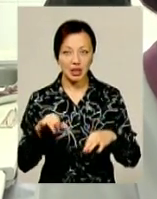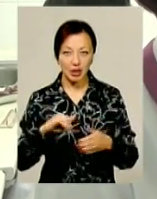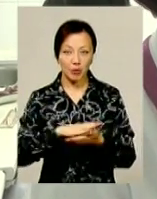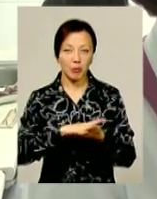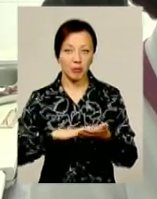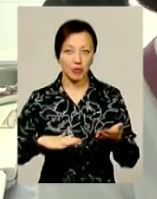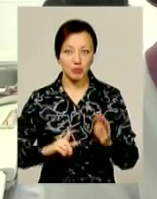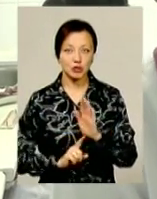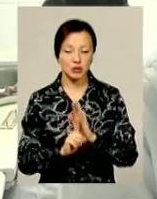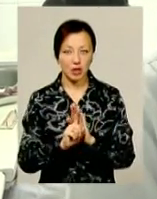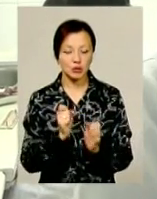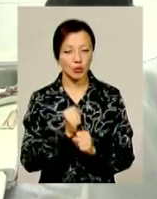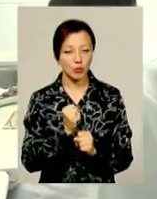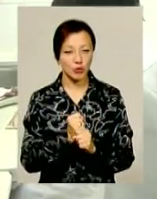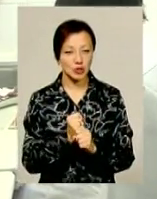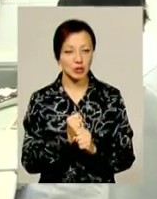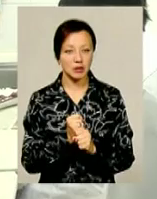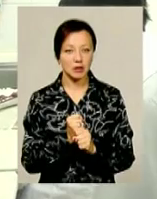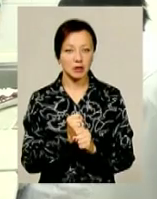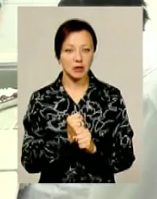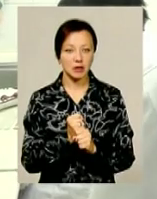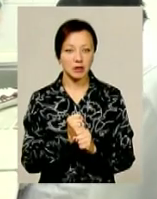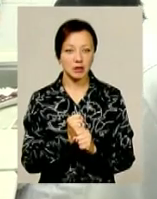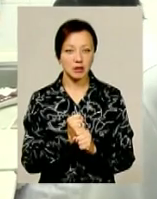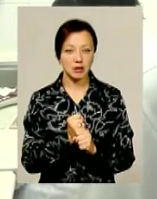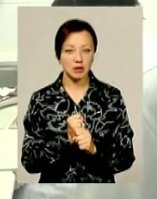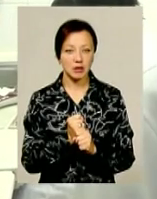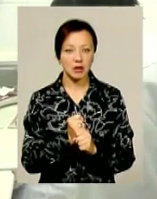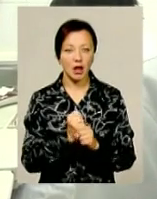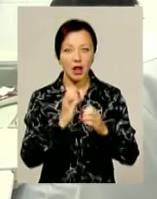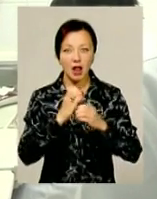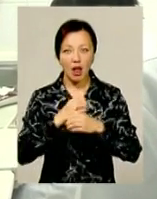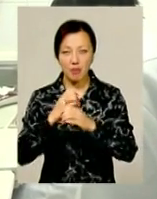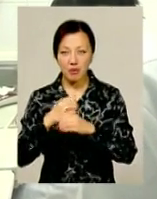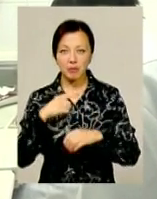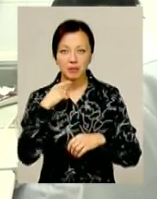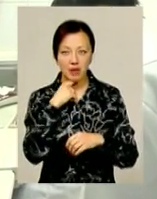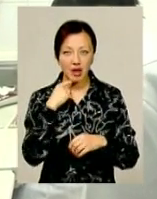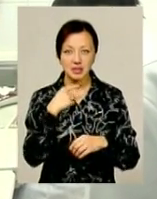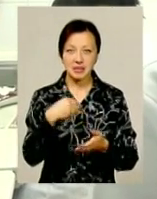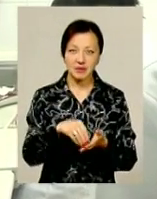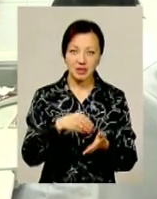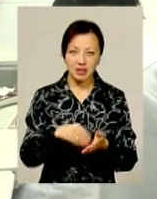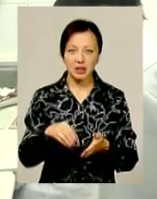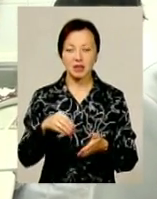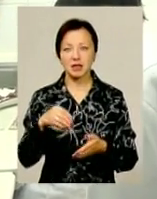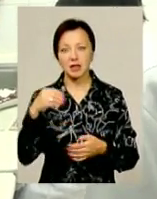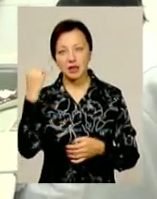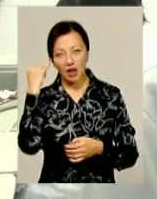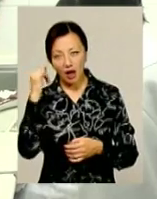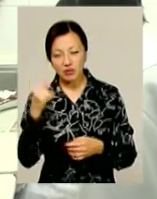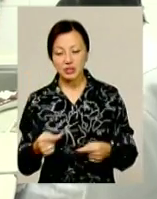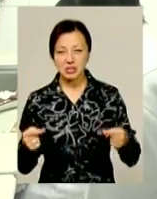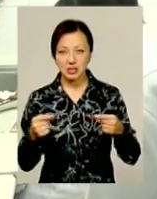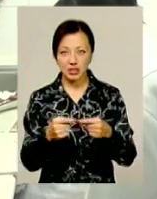потім починається робота, запускаємо вже в лабораторію м'ясотуші свинини і м'ясотуші яловичини